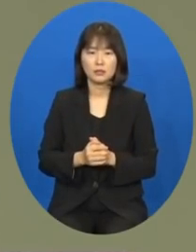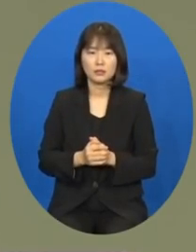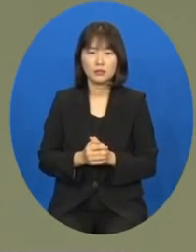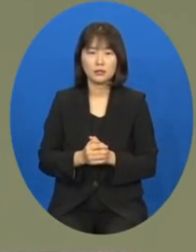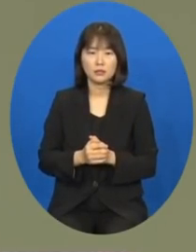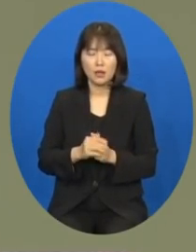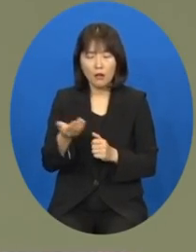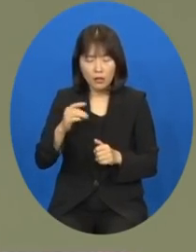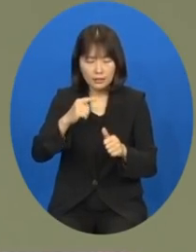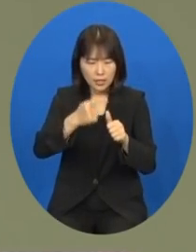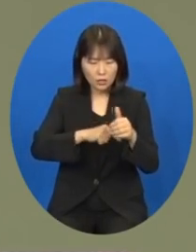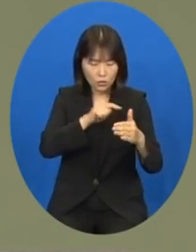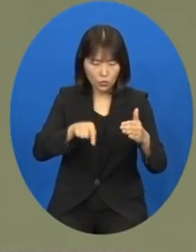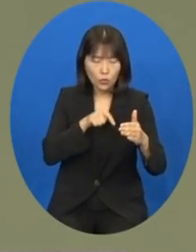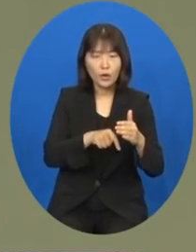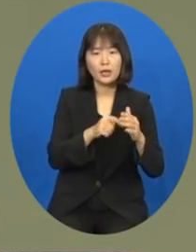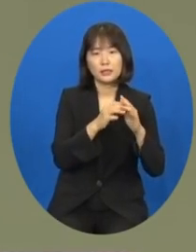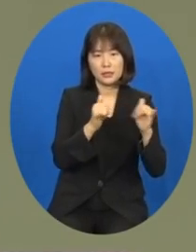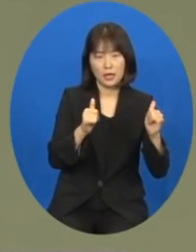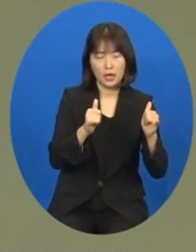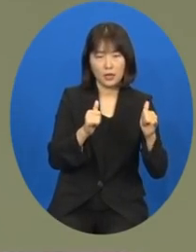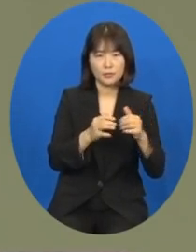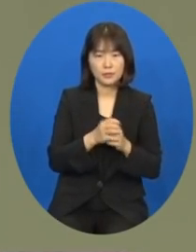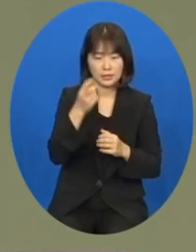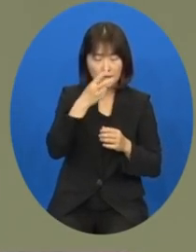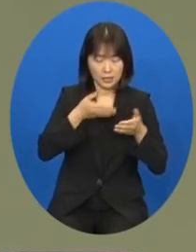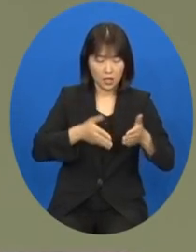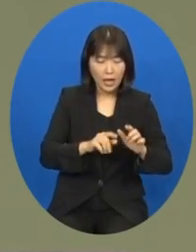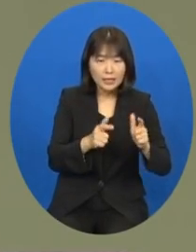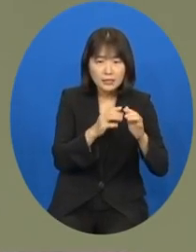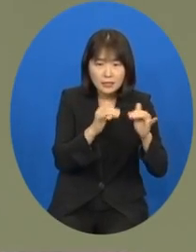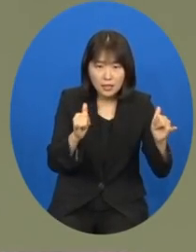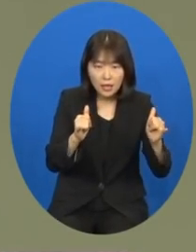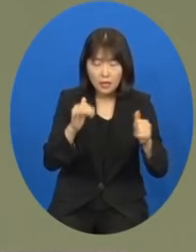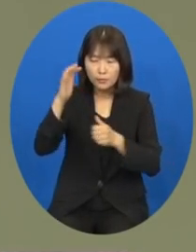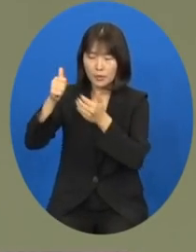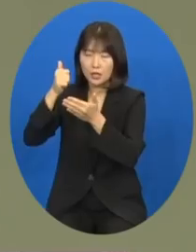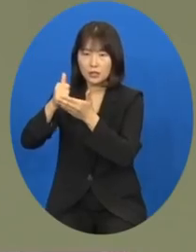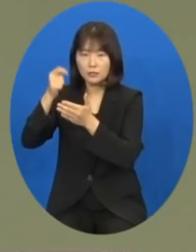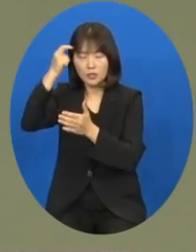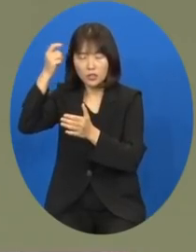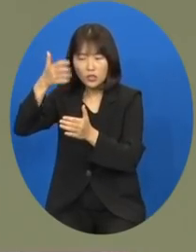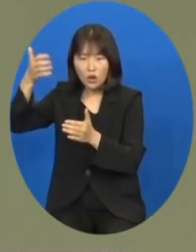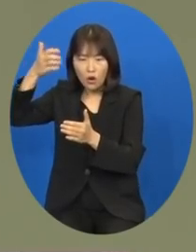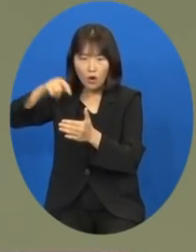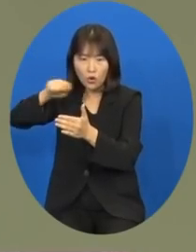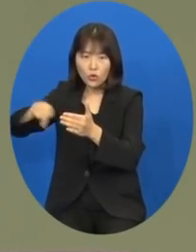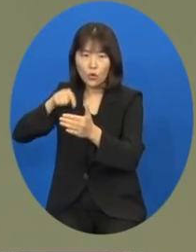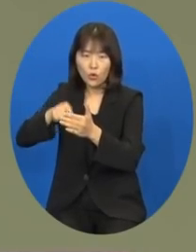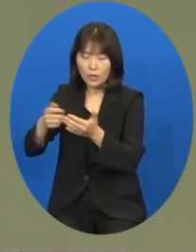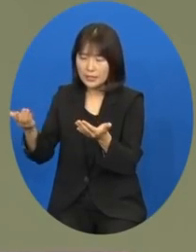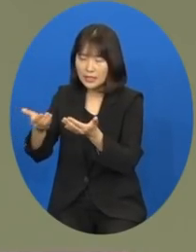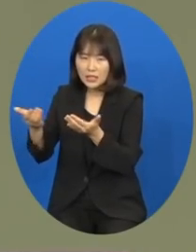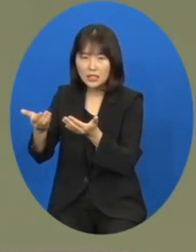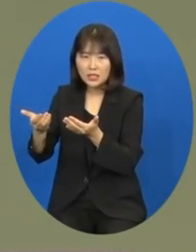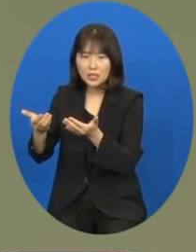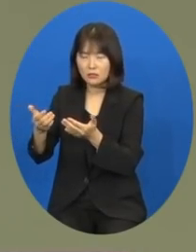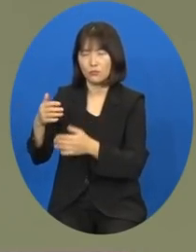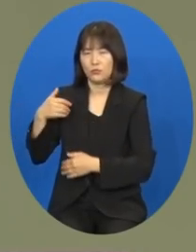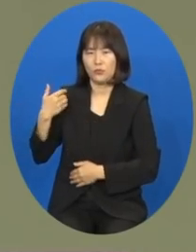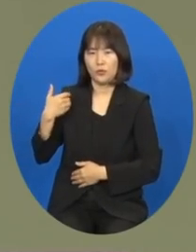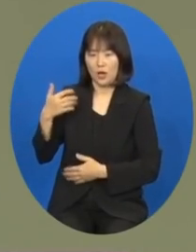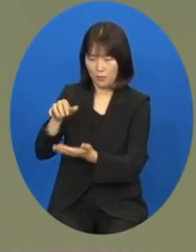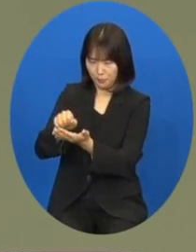속한 사람 즉 것 하지 않은 사람은 하나님의 영에 속한 일들 영의 세계 일들을 알지 못한다는 거죠